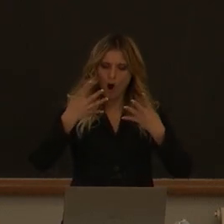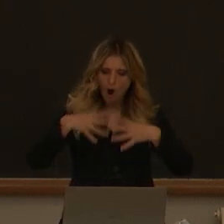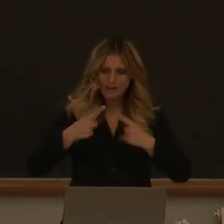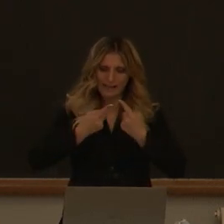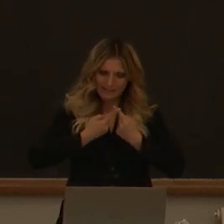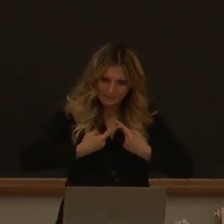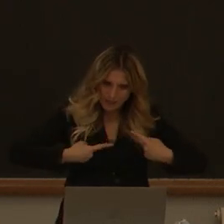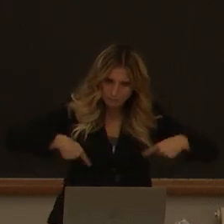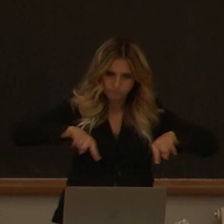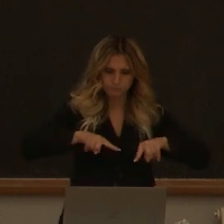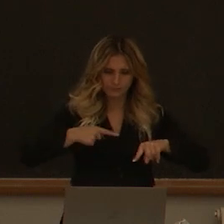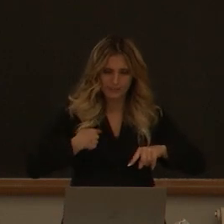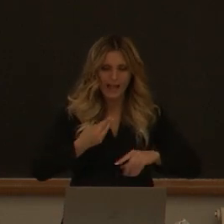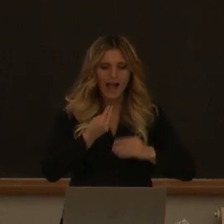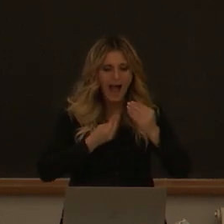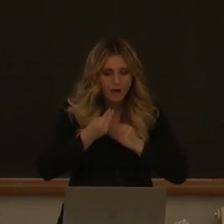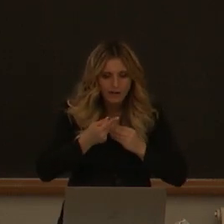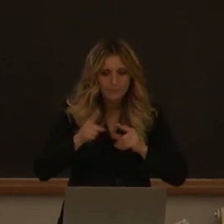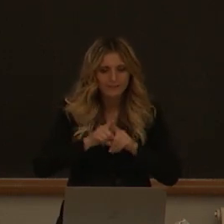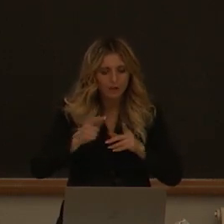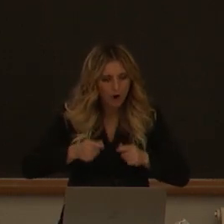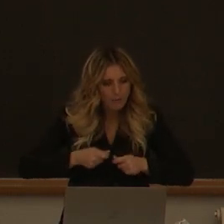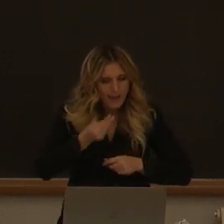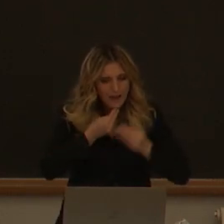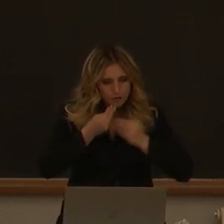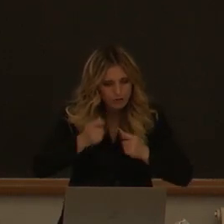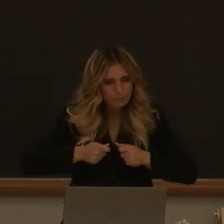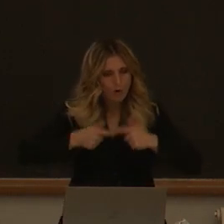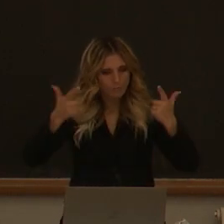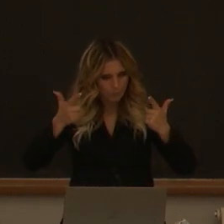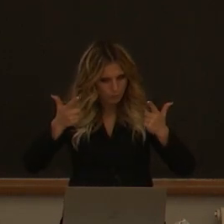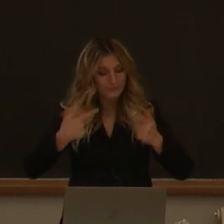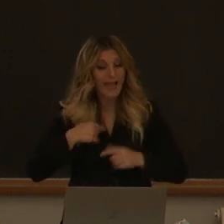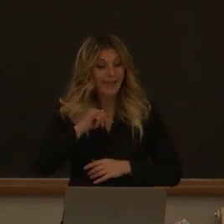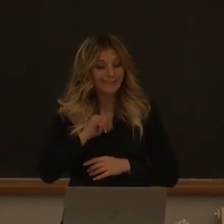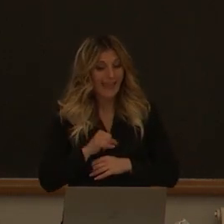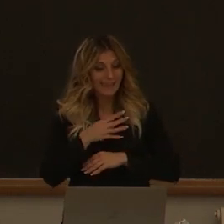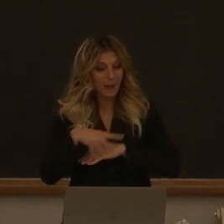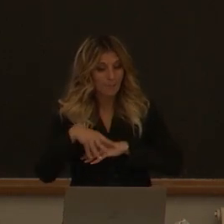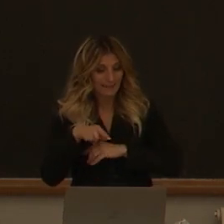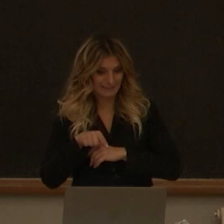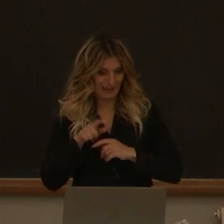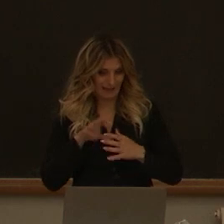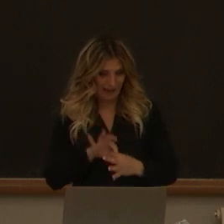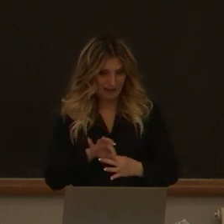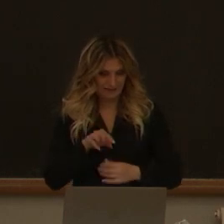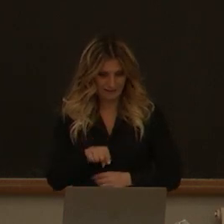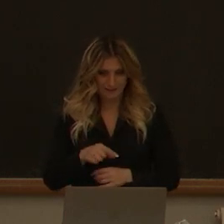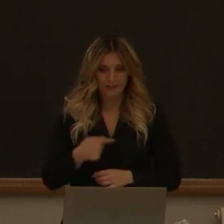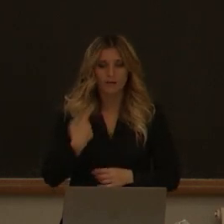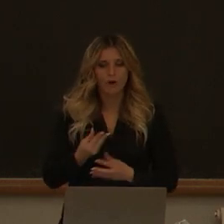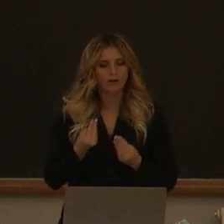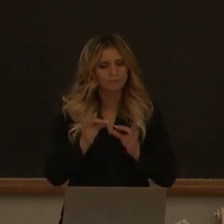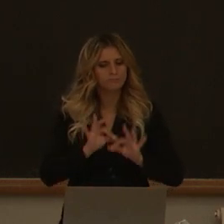perdite, le eccedenze agroalimentari, lo spreco domestico, la dieta mediterranea, e abbiamo presentato un documento che